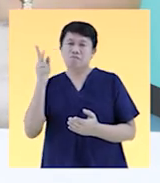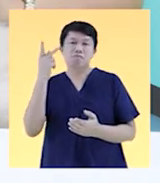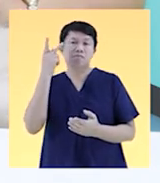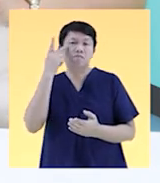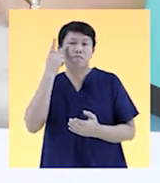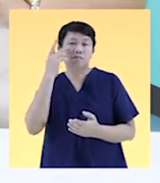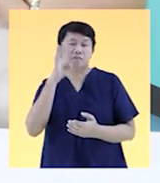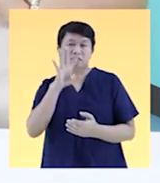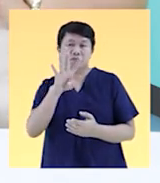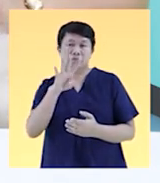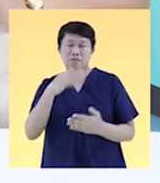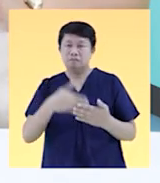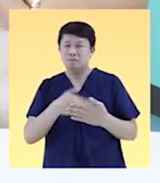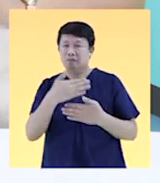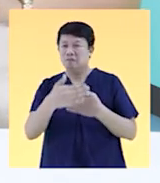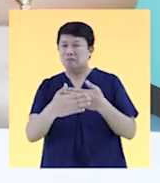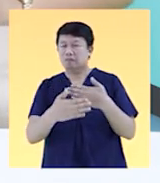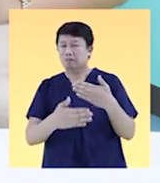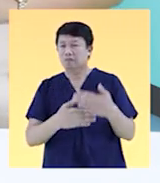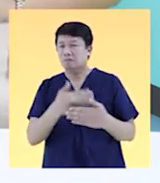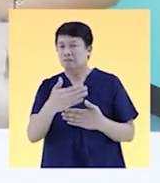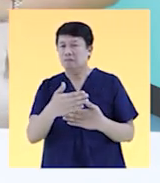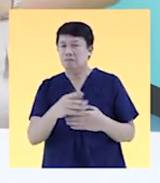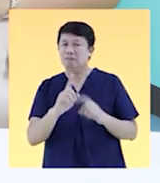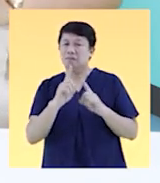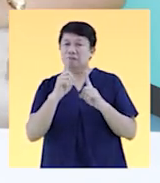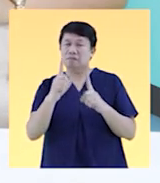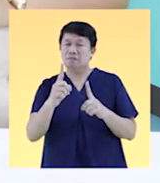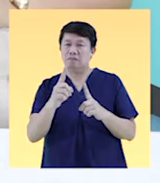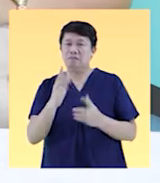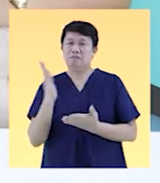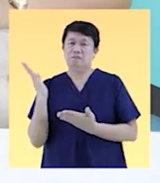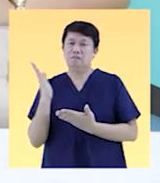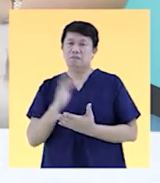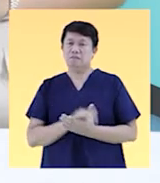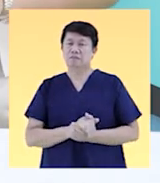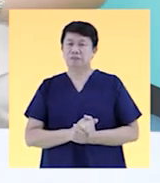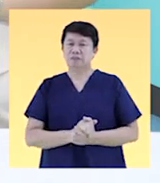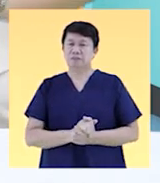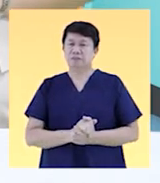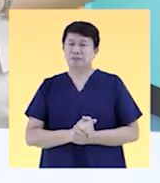Gamit ang Polya's 4-step procedure, sagutin natin ito.